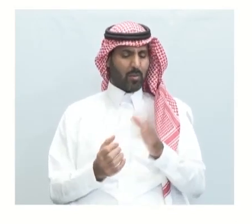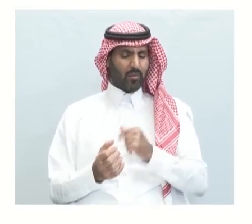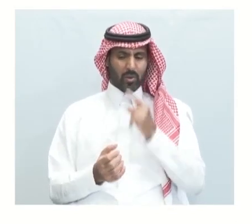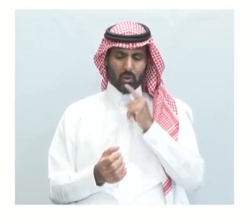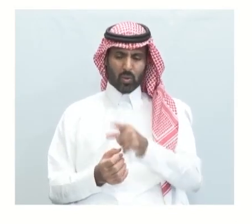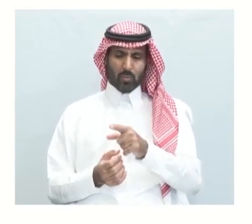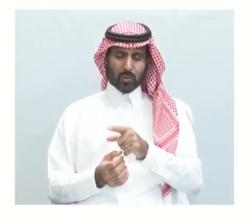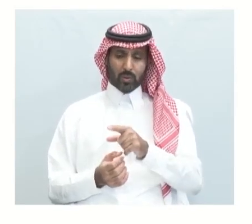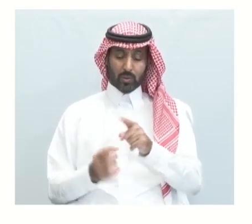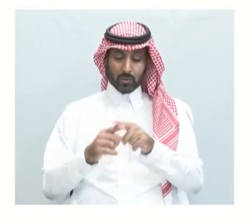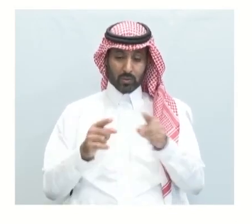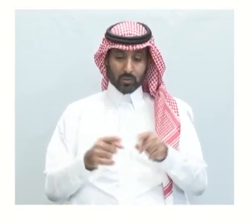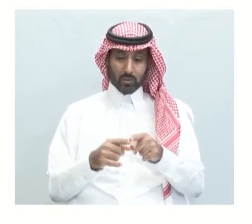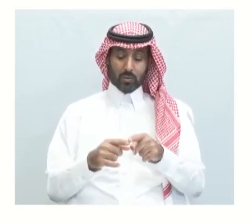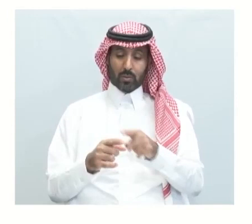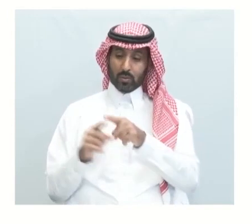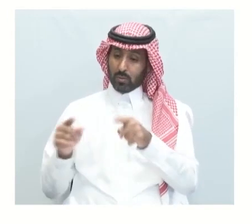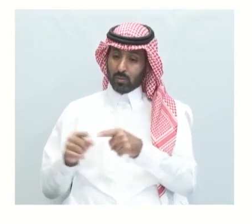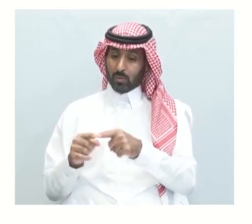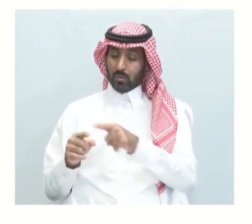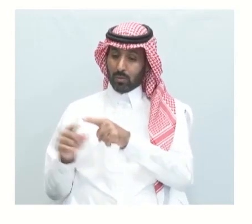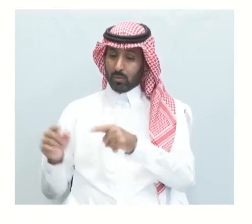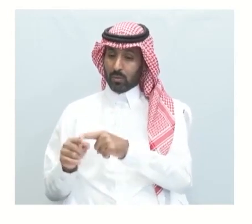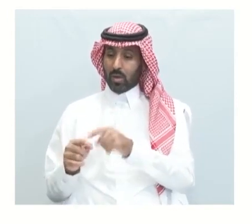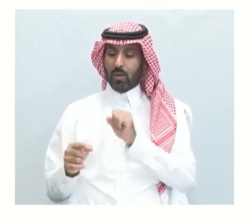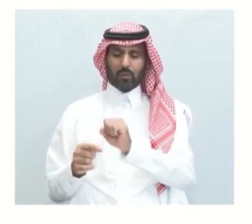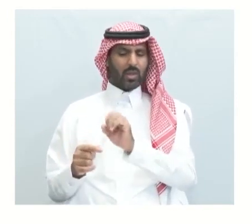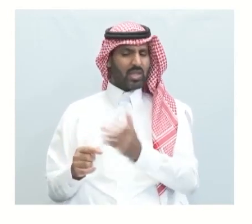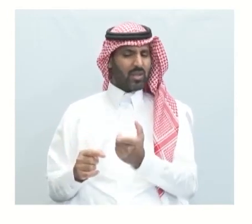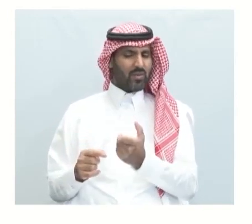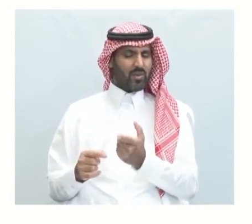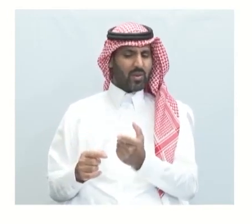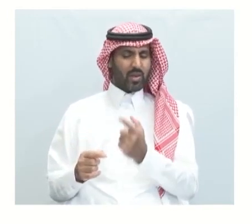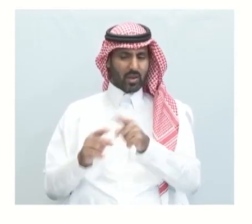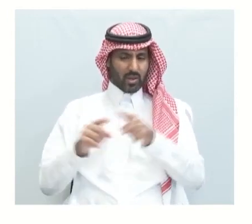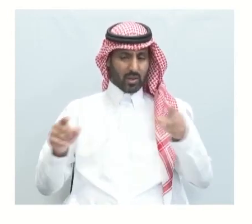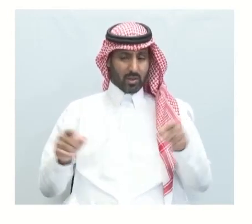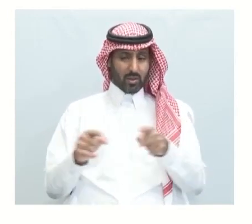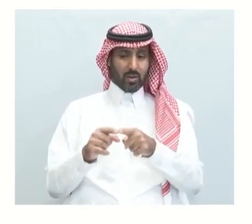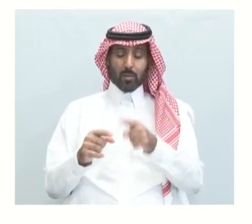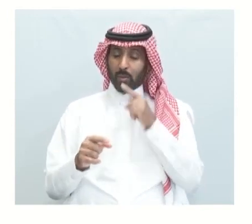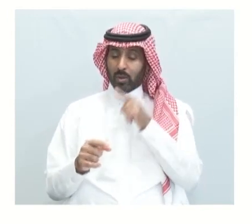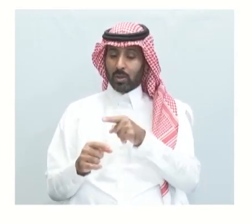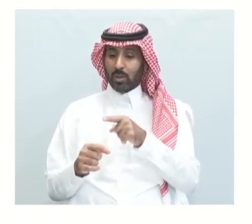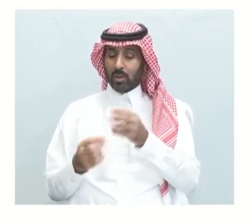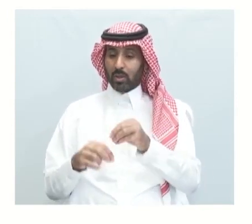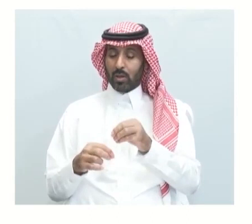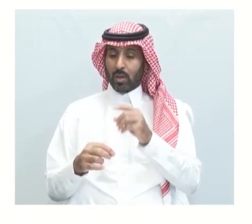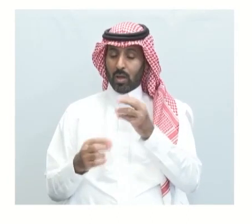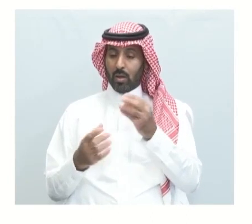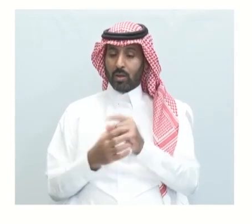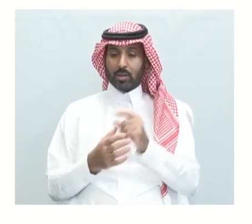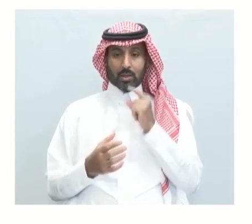نوع محدد مسبقا للقوام المترابطه لذلك نحتاج ما يسمى بالكلاس الفئه الفئه هي هيكل بيانات معرف بواسطه المستخدم ويحتوي على اعضاء